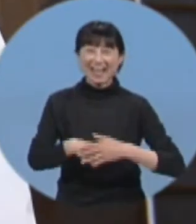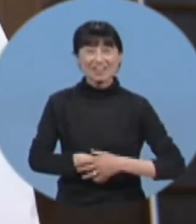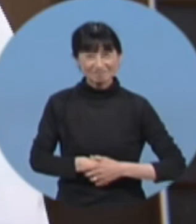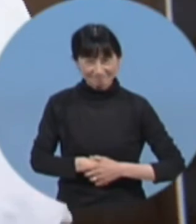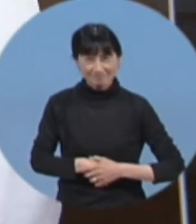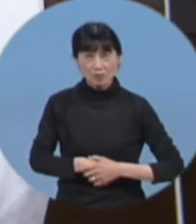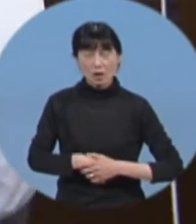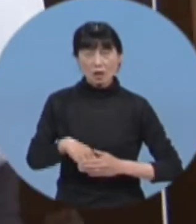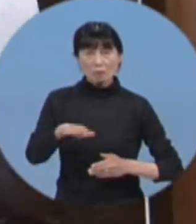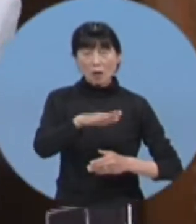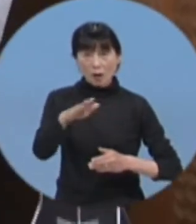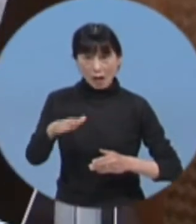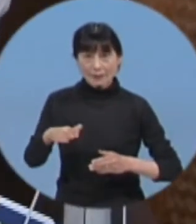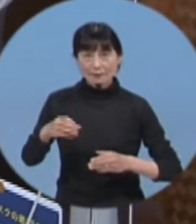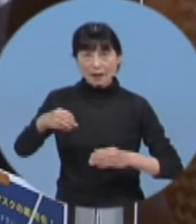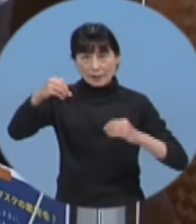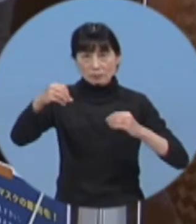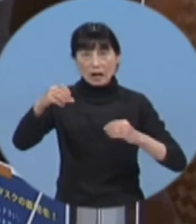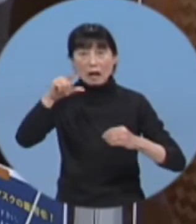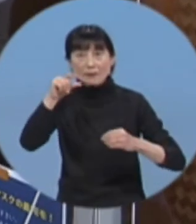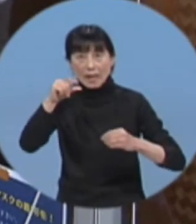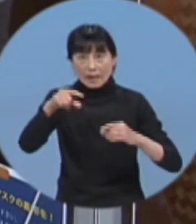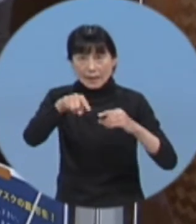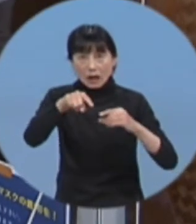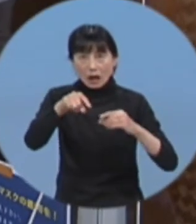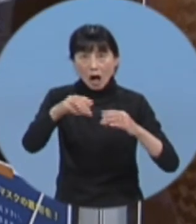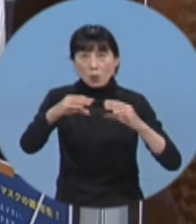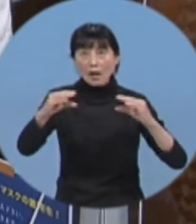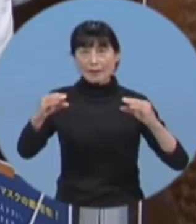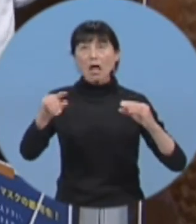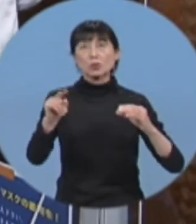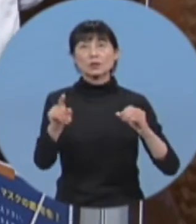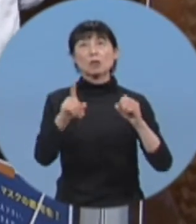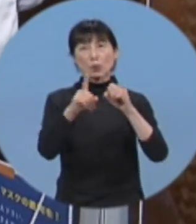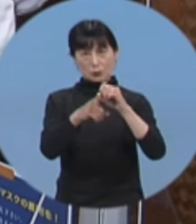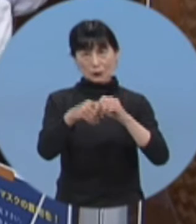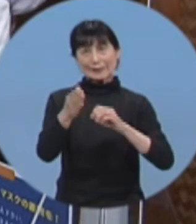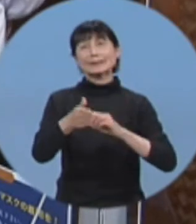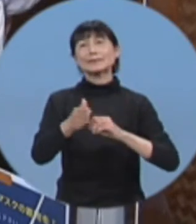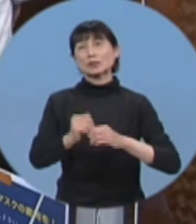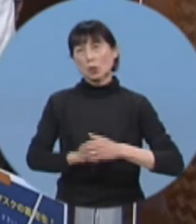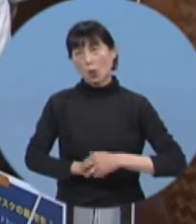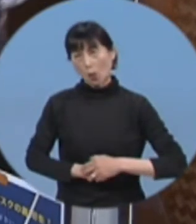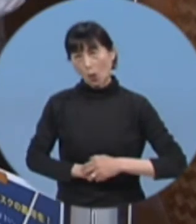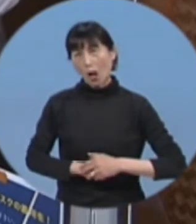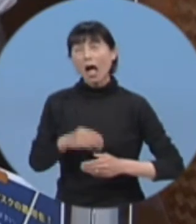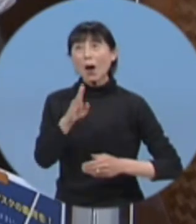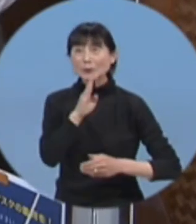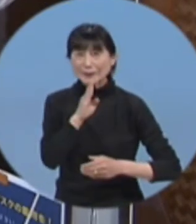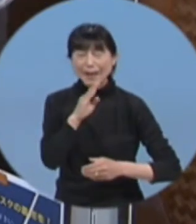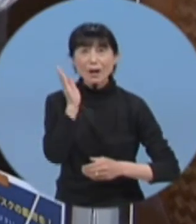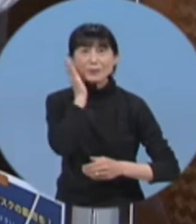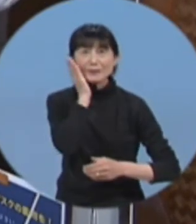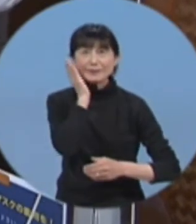多分周りがカリッと香ばしくて中はふわっとしてる感じ。 まさにそれを目標にして 本当ですか、はい、もう美味